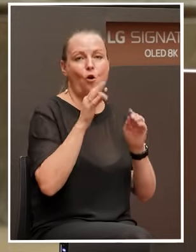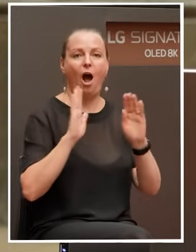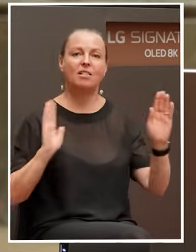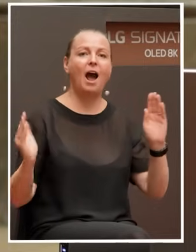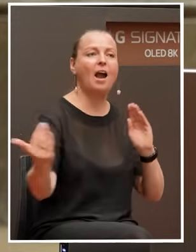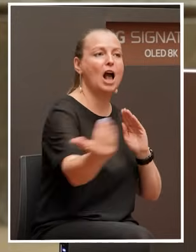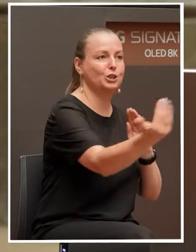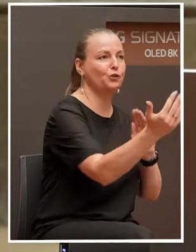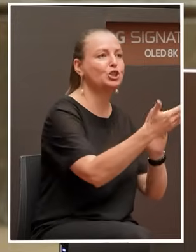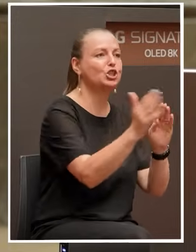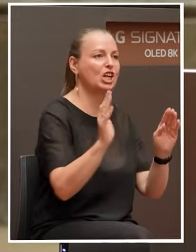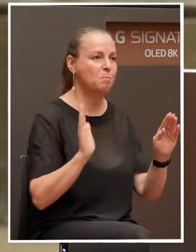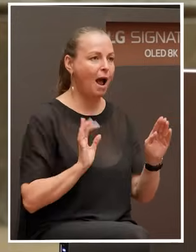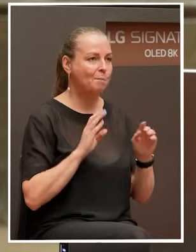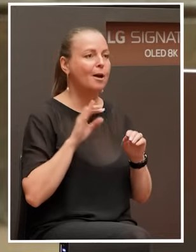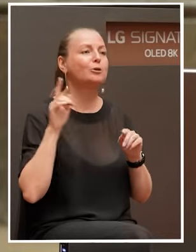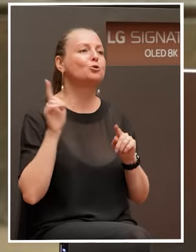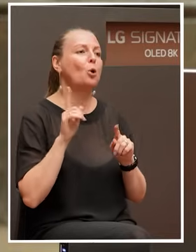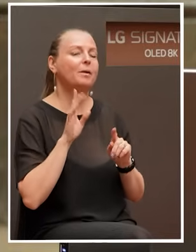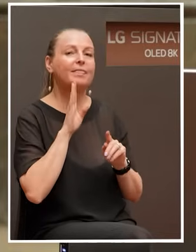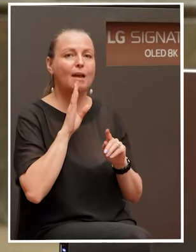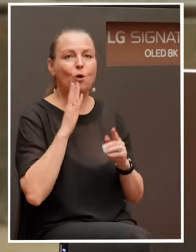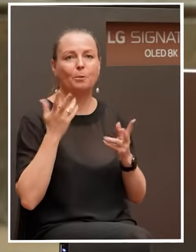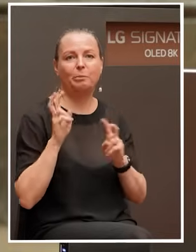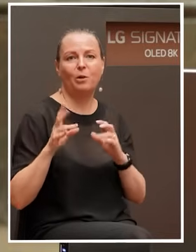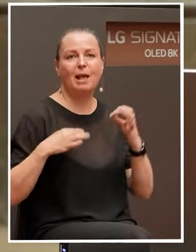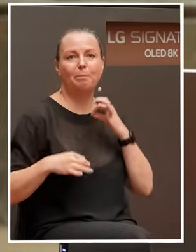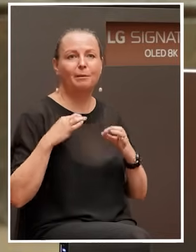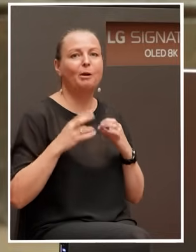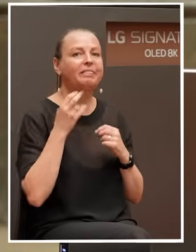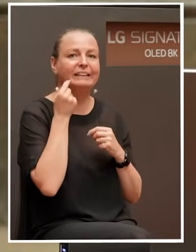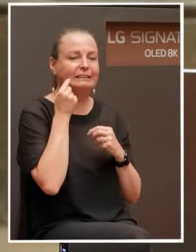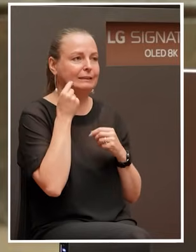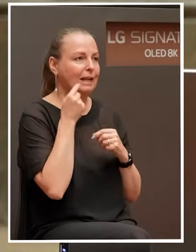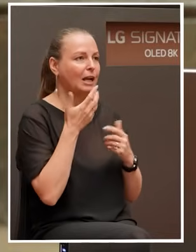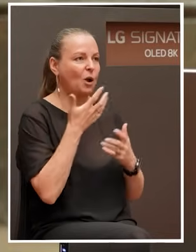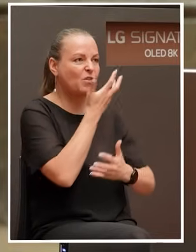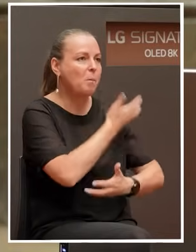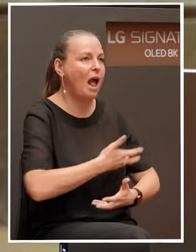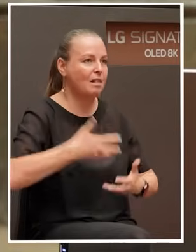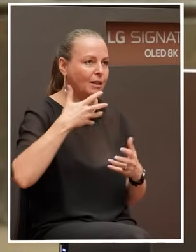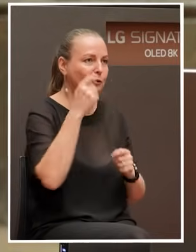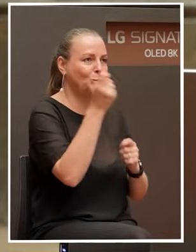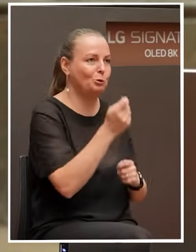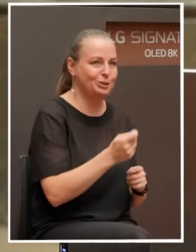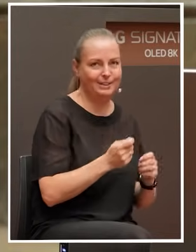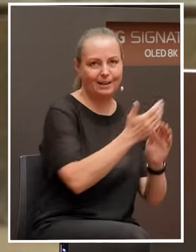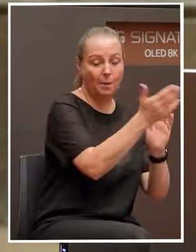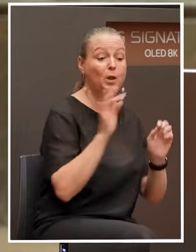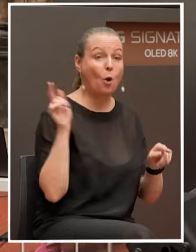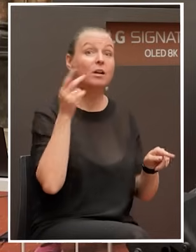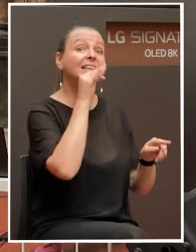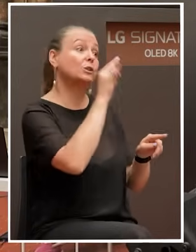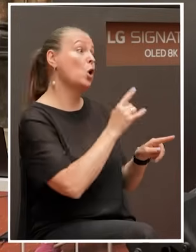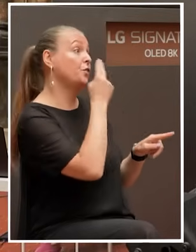девушки не смущались работающего бородатого художника. И видит он собор под углом вот так. Это